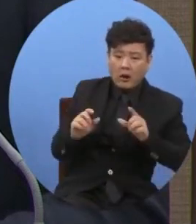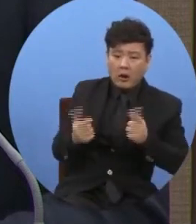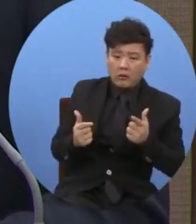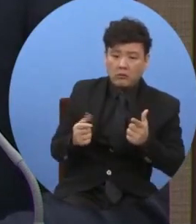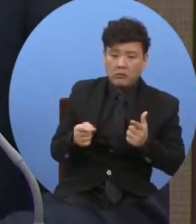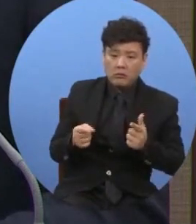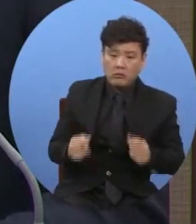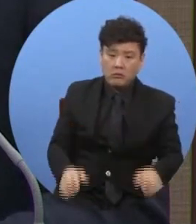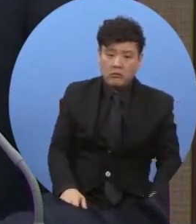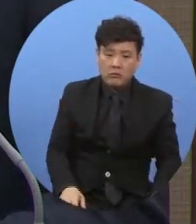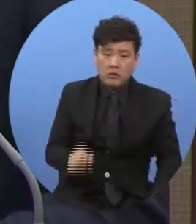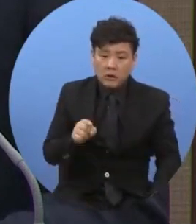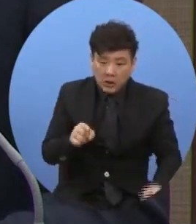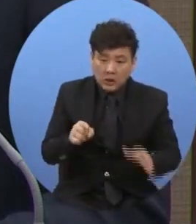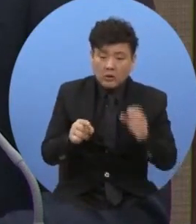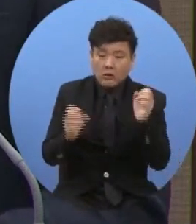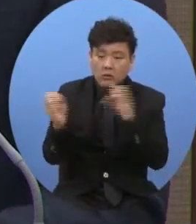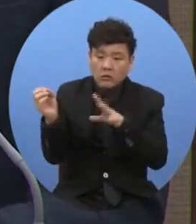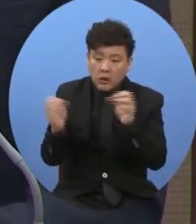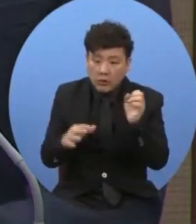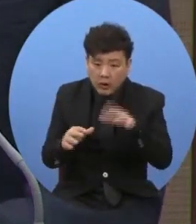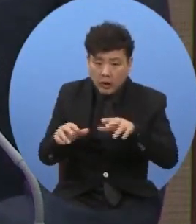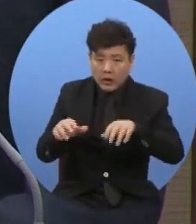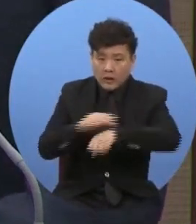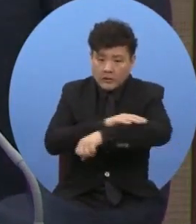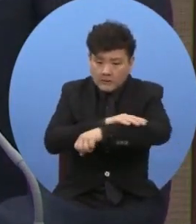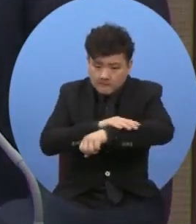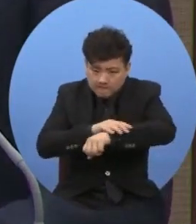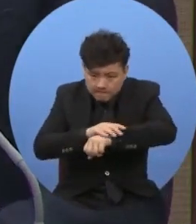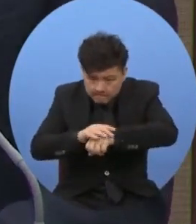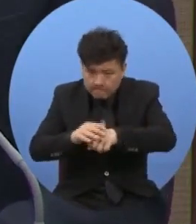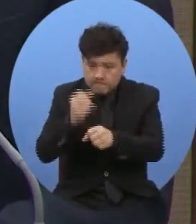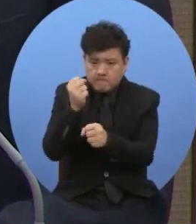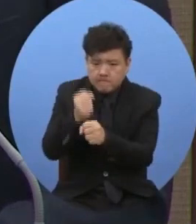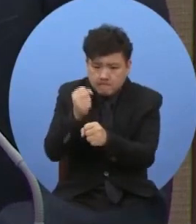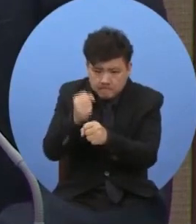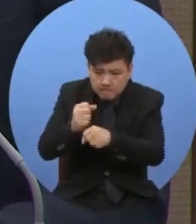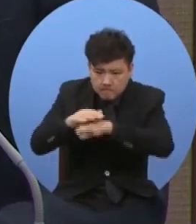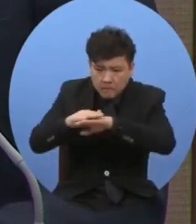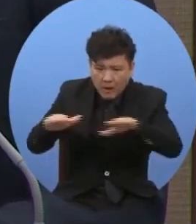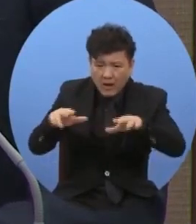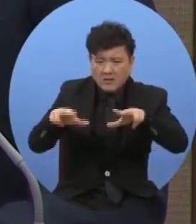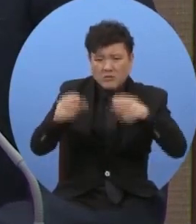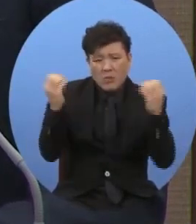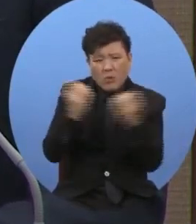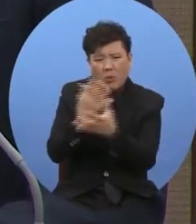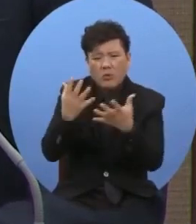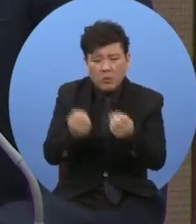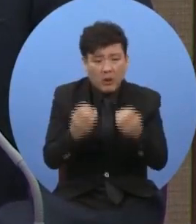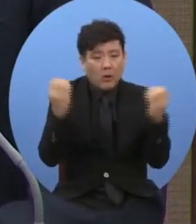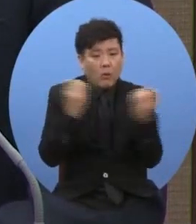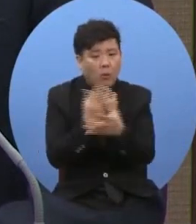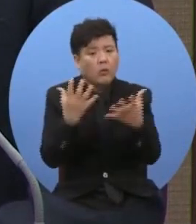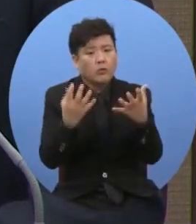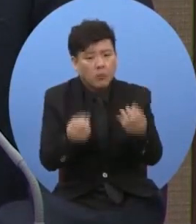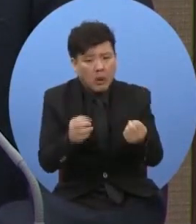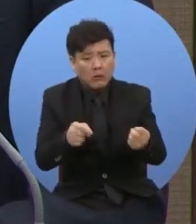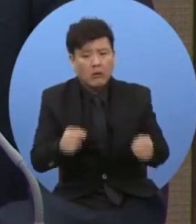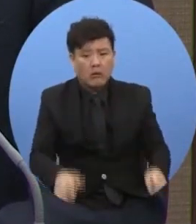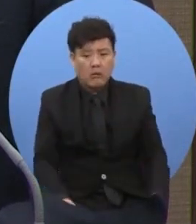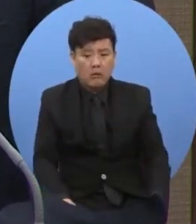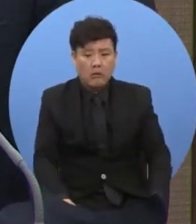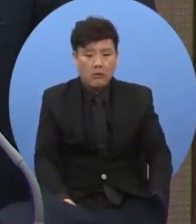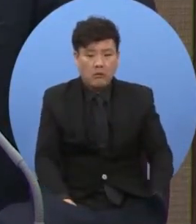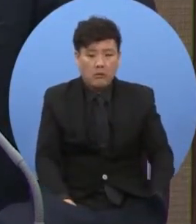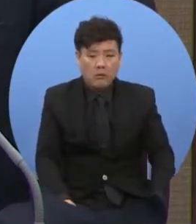저는 이 논의가 이번 기회에 잘 숙성이 돼야 된다고 생각합니다. 오해도 많고요. 네, 오해도 많고 뭐 부동산 시장도